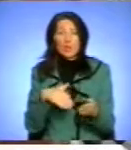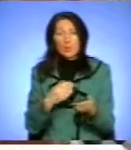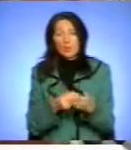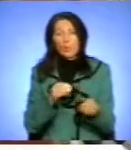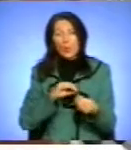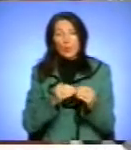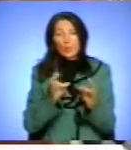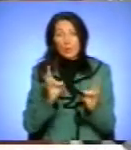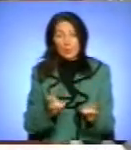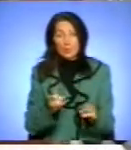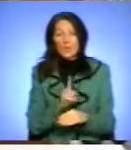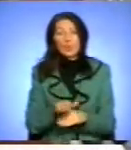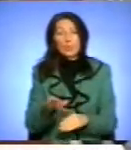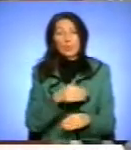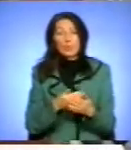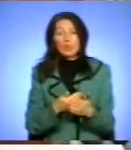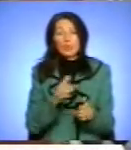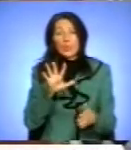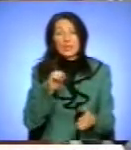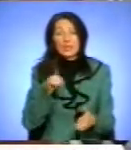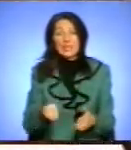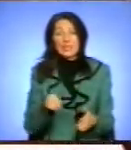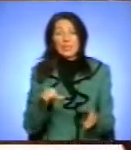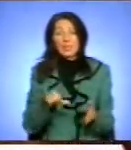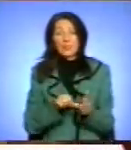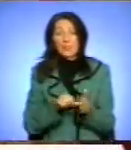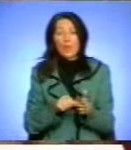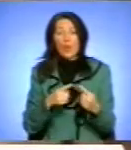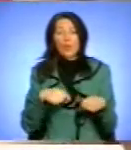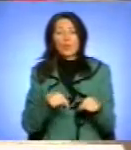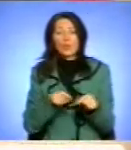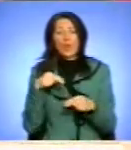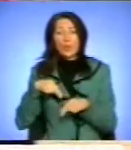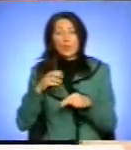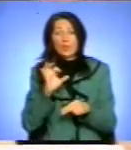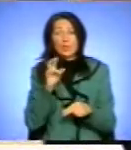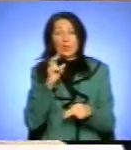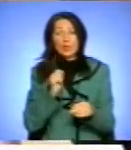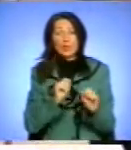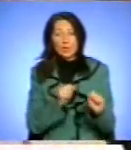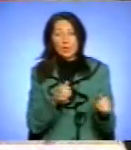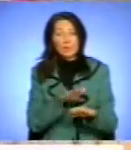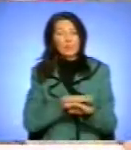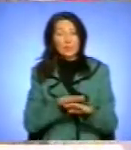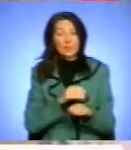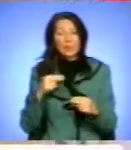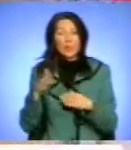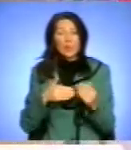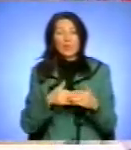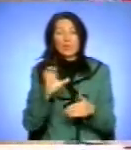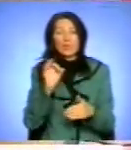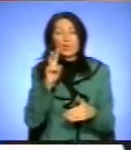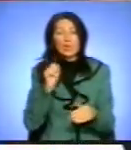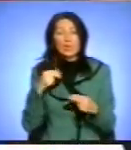На Тернопільщині близько 5 тисяч працівників установ праці та соціального захисту населення. Професія соціальний працівник вимагає